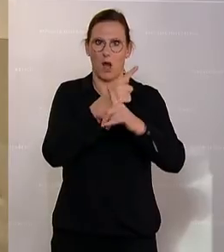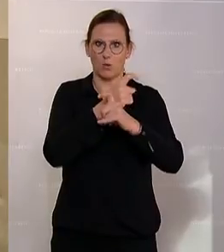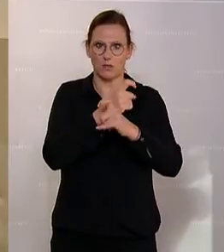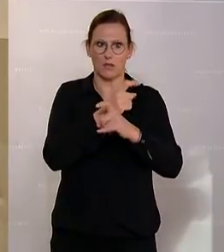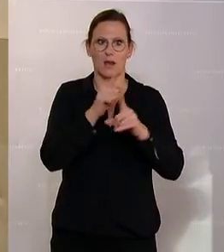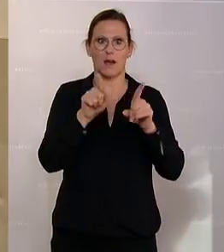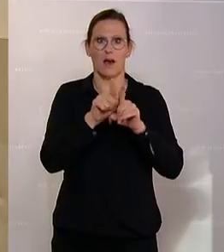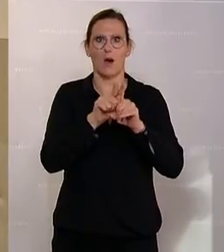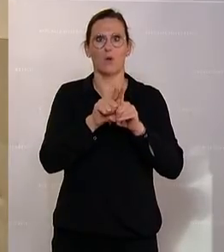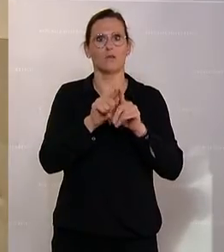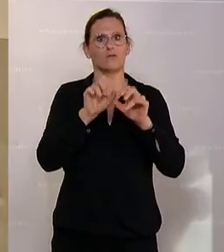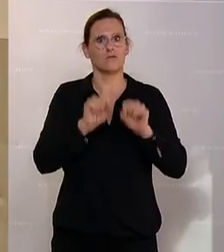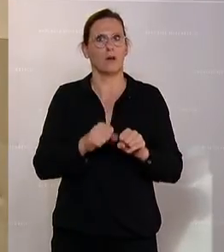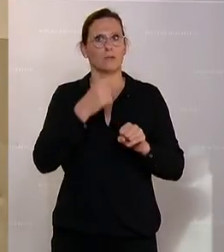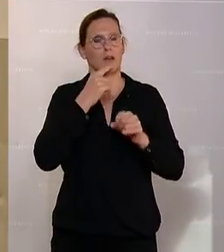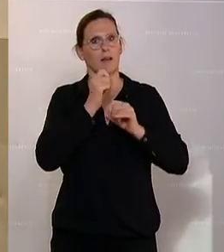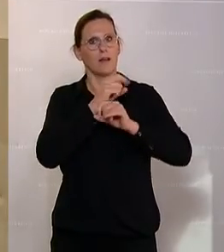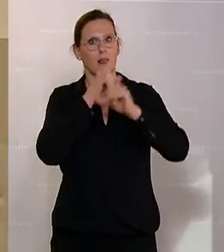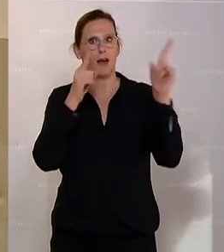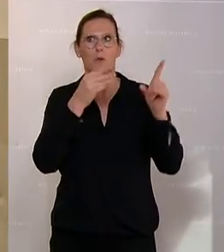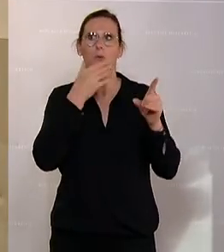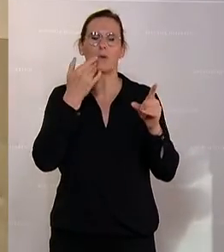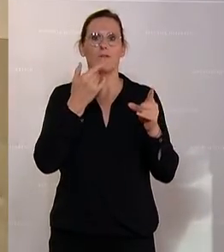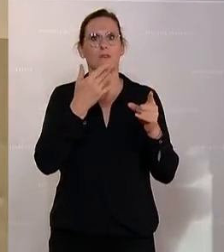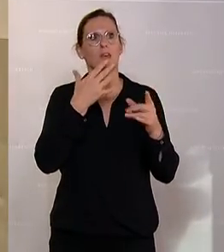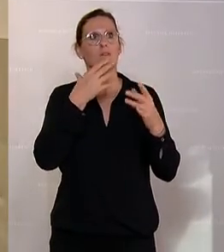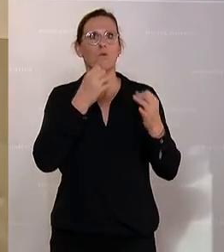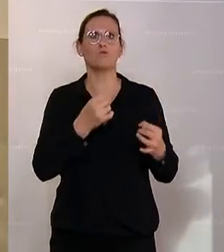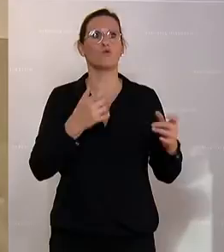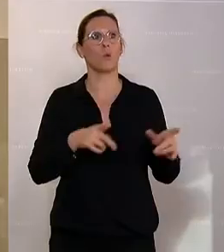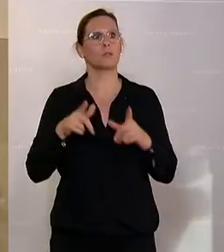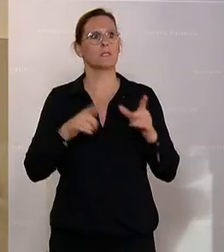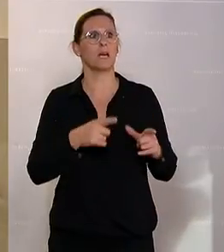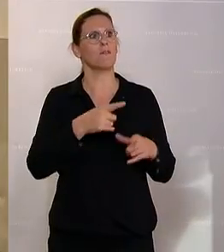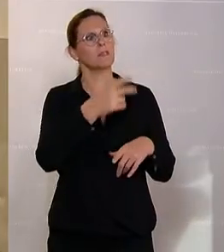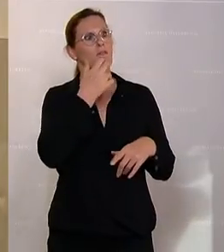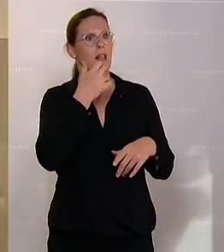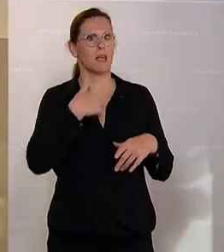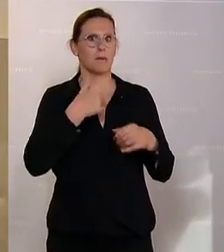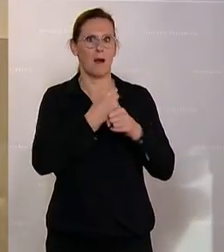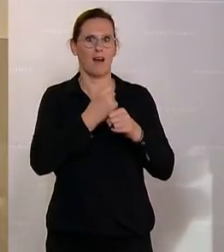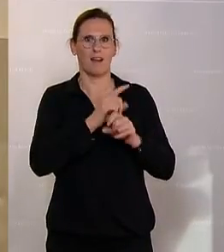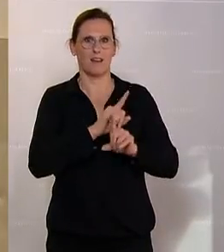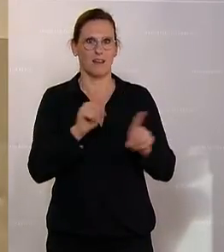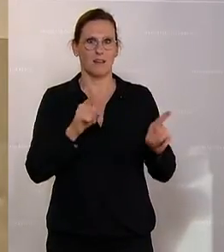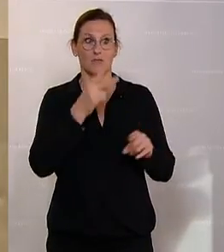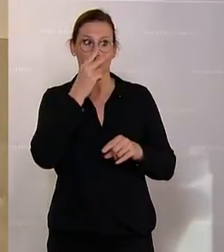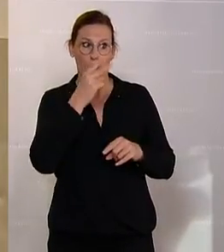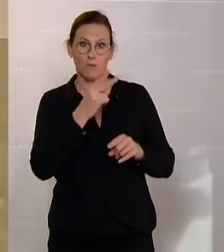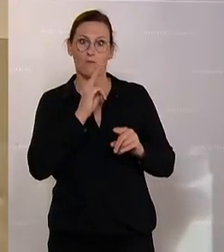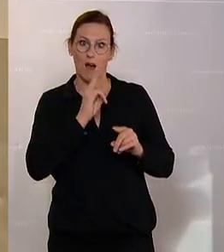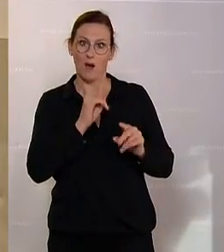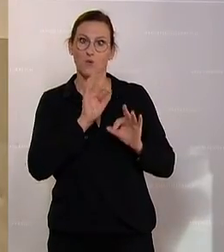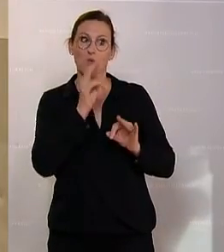ich habe auch immer klar gesagt, das ist kein Wunschkonzert. Ich möchte zuerst wissen, wie gut ist East Austria wirklich? Nicht